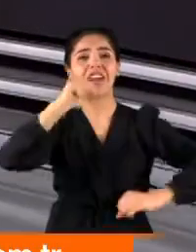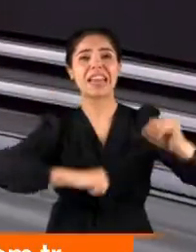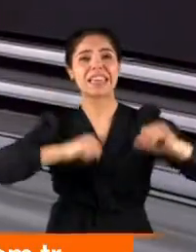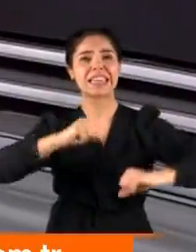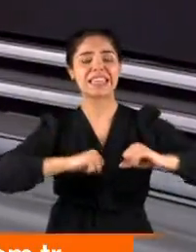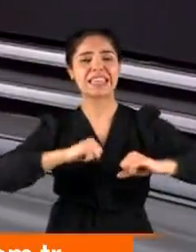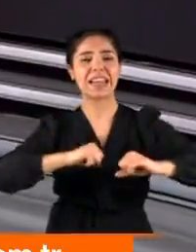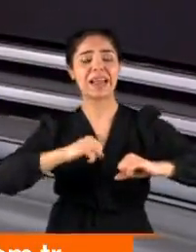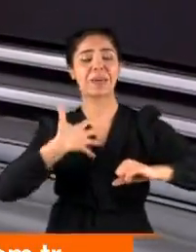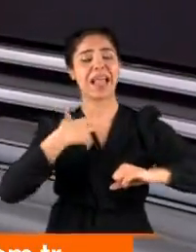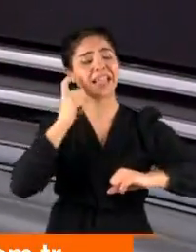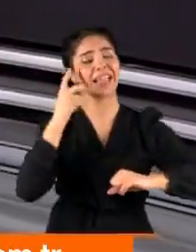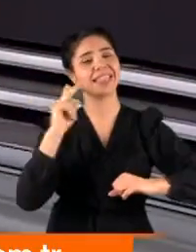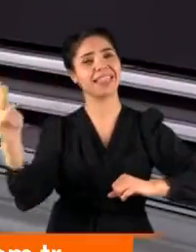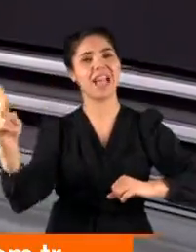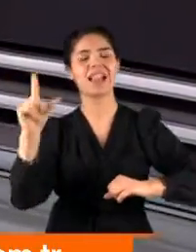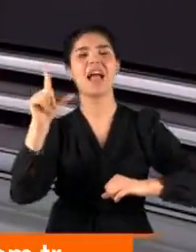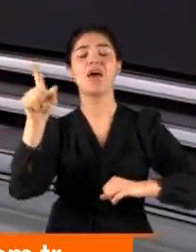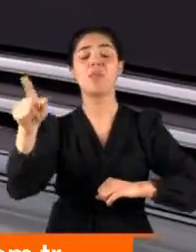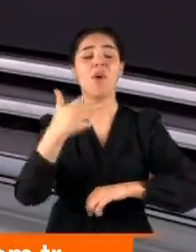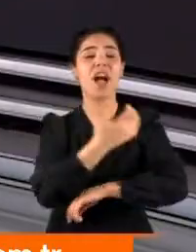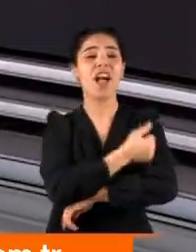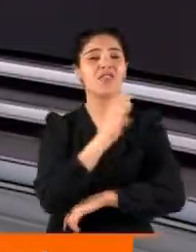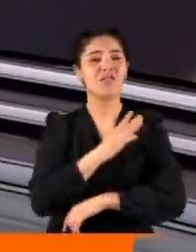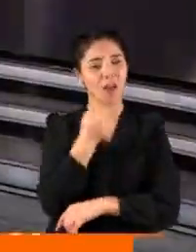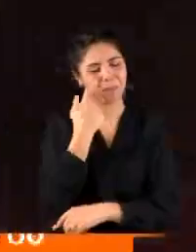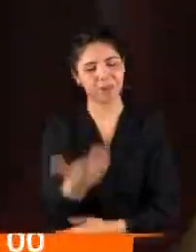gördüğü, böyle iddia ettiği Lazovak.